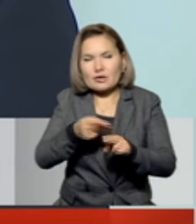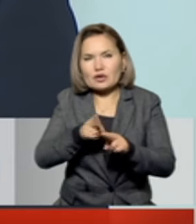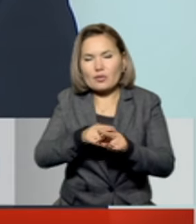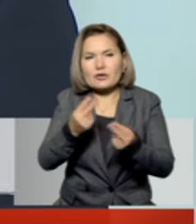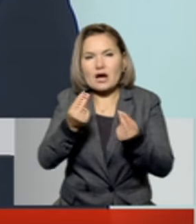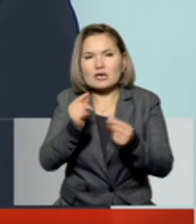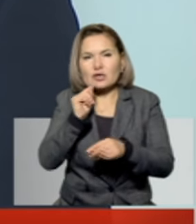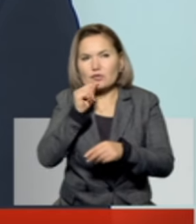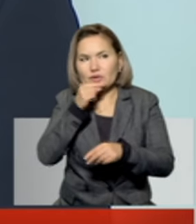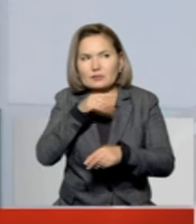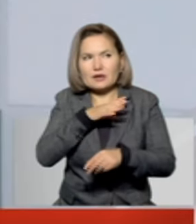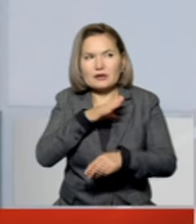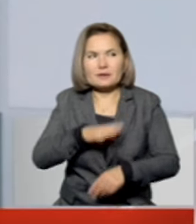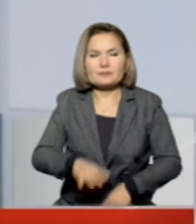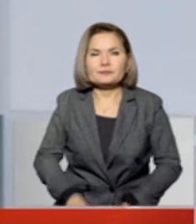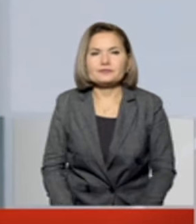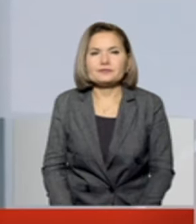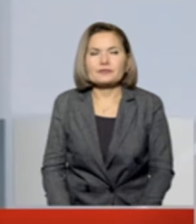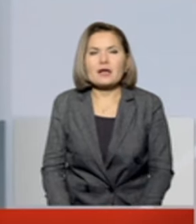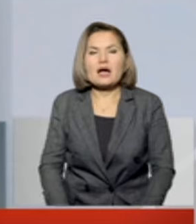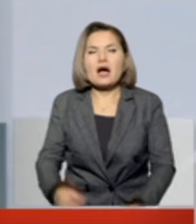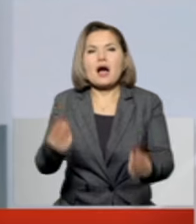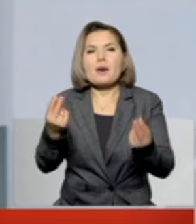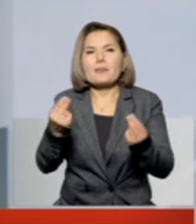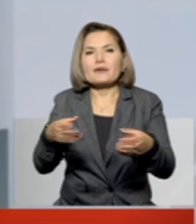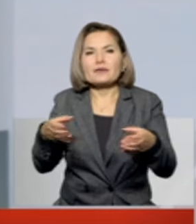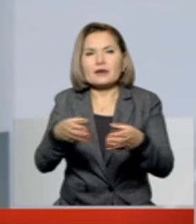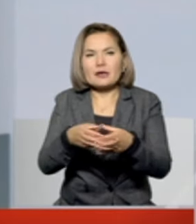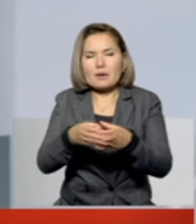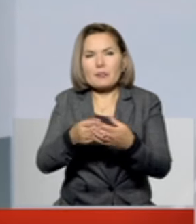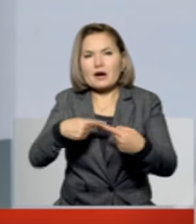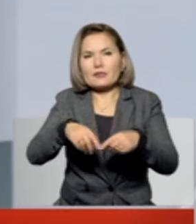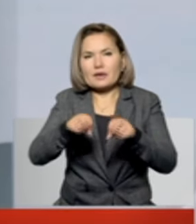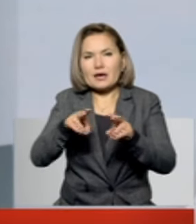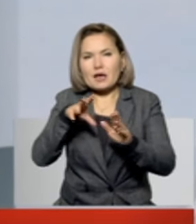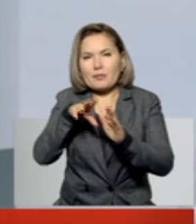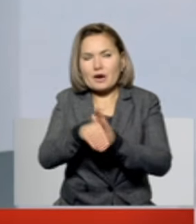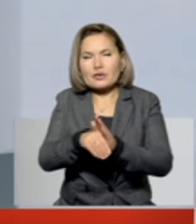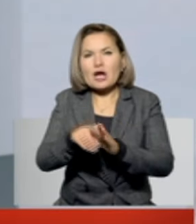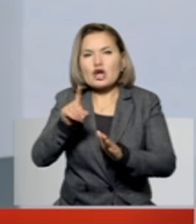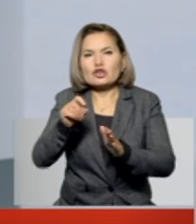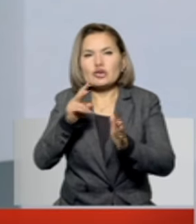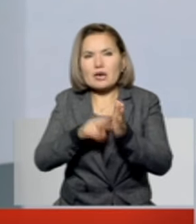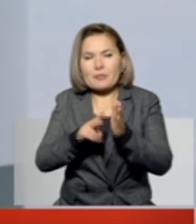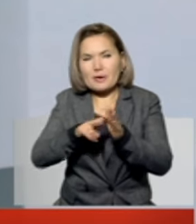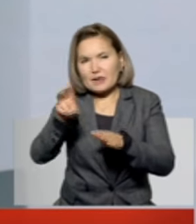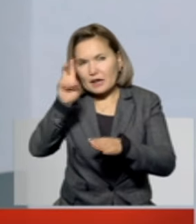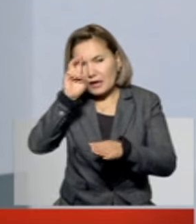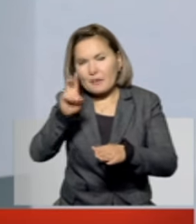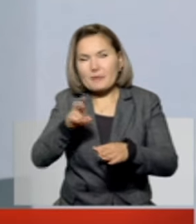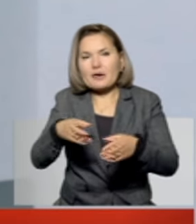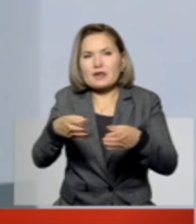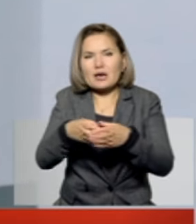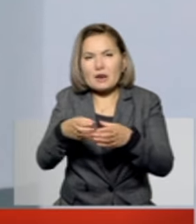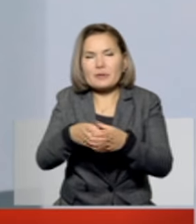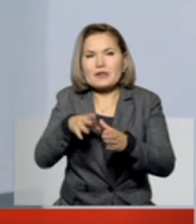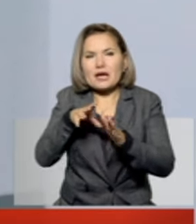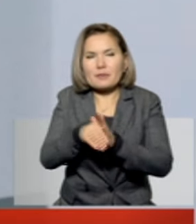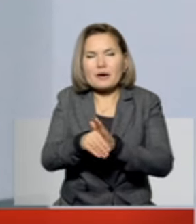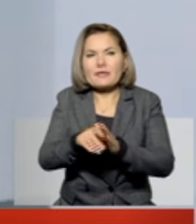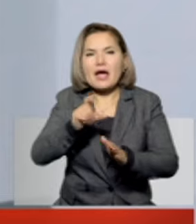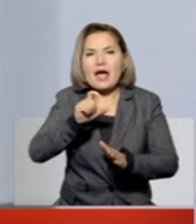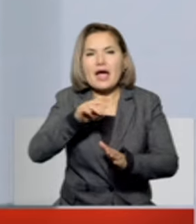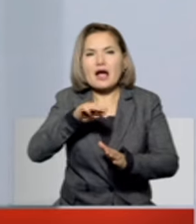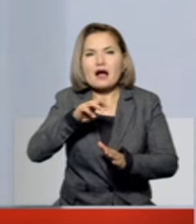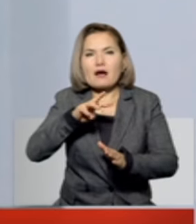қаржы үнемделіп отыр. Қаржылық мониторинг агенттігі құрамына 170 ел мен мемлекеттік құрылымдар кіретін